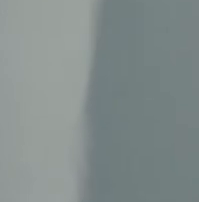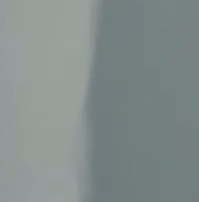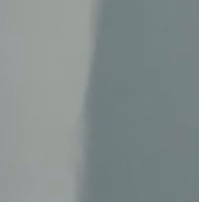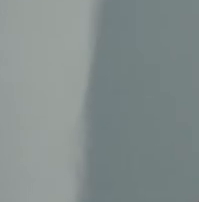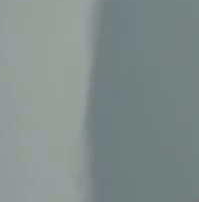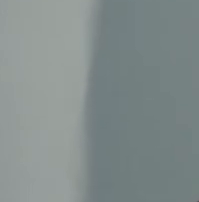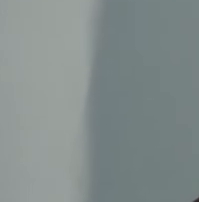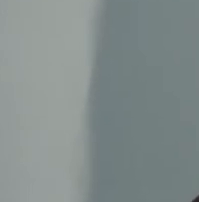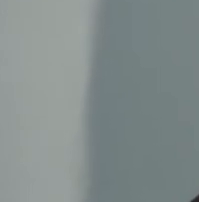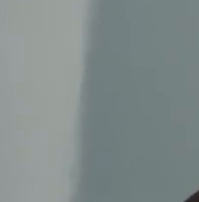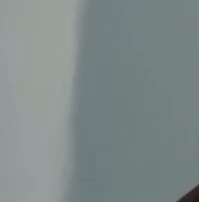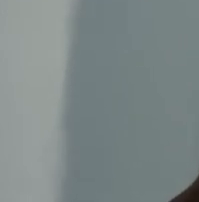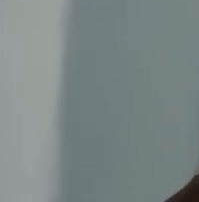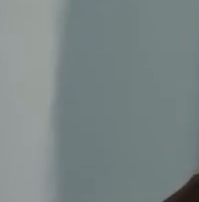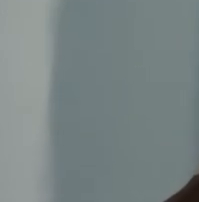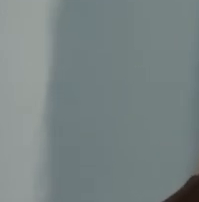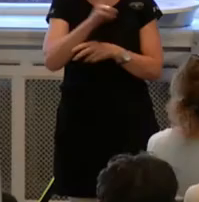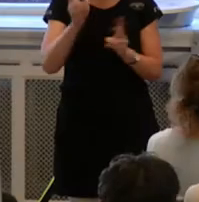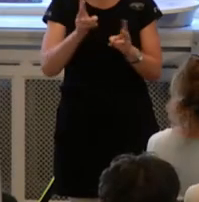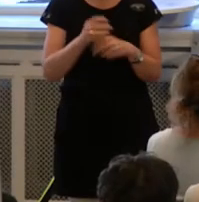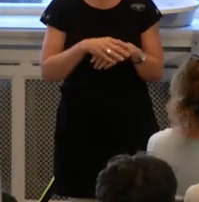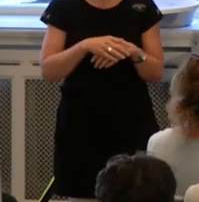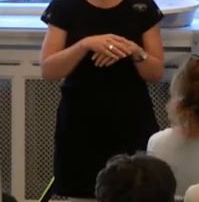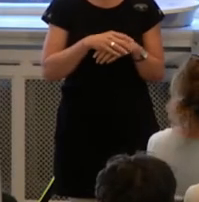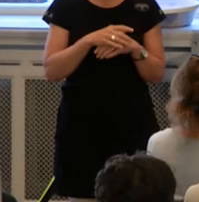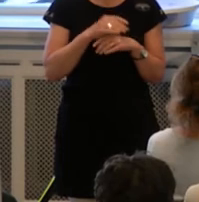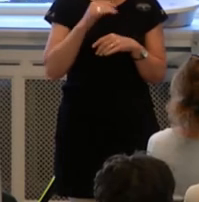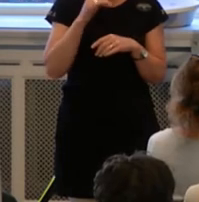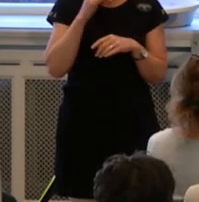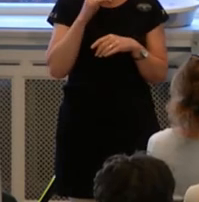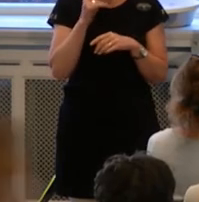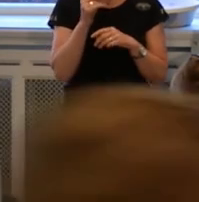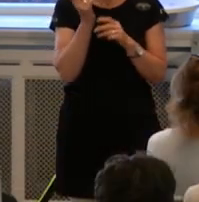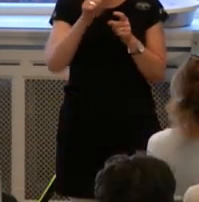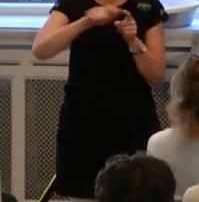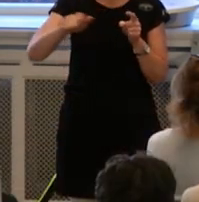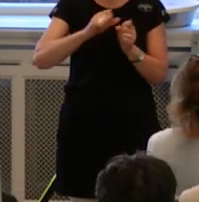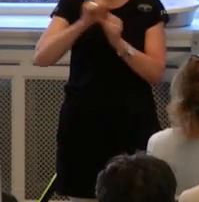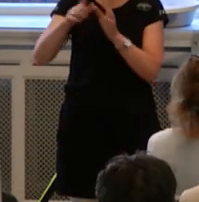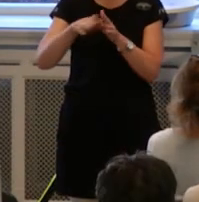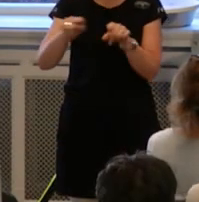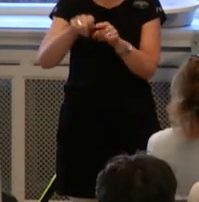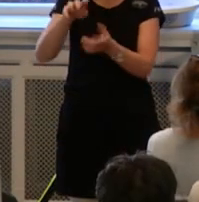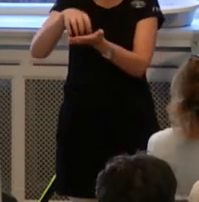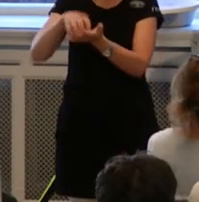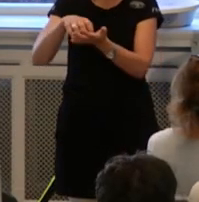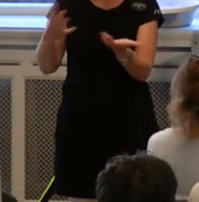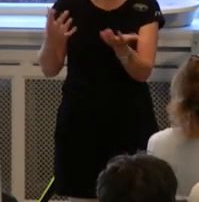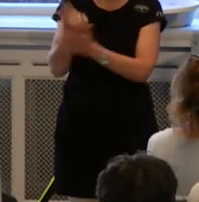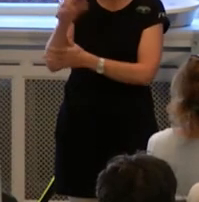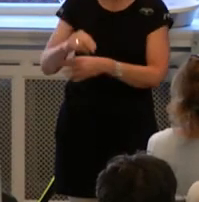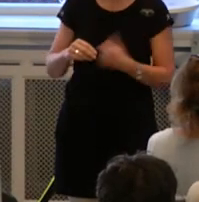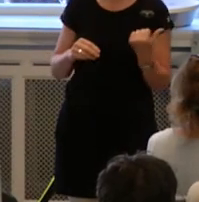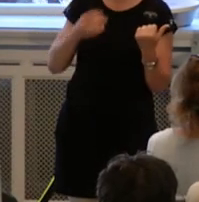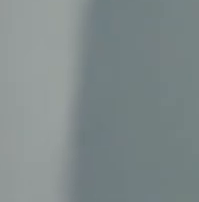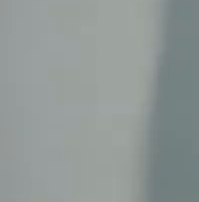rättvist perspektiv också. Men flyttar skurkarna ut från Malmö till grannkommuner? Den risken skulle ju kunna finnas.